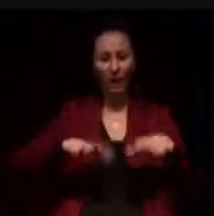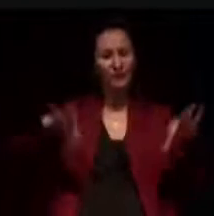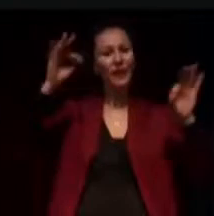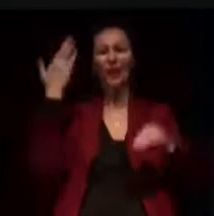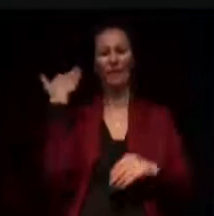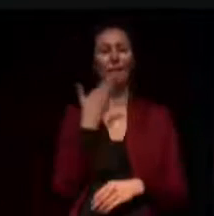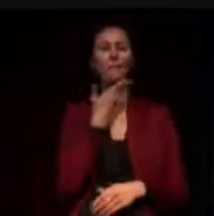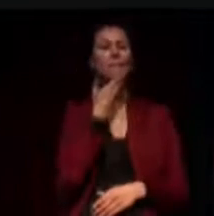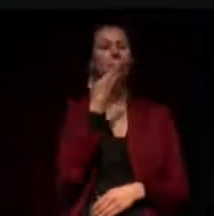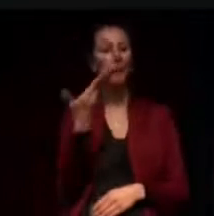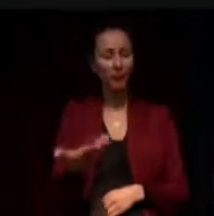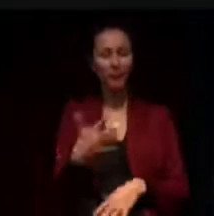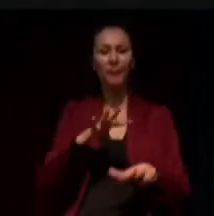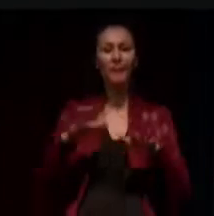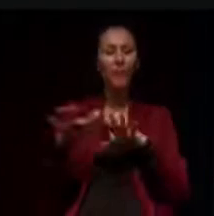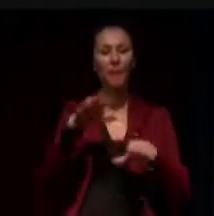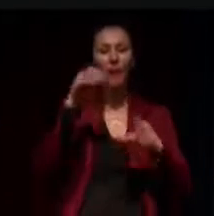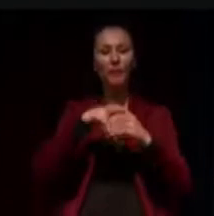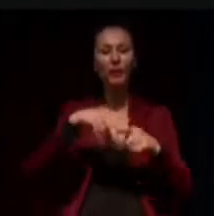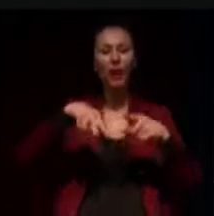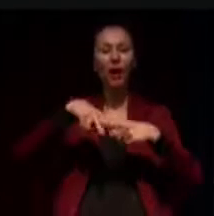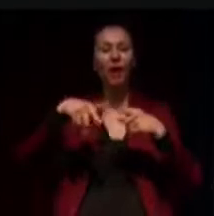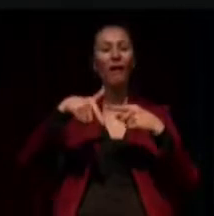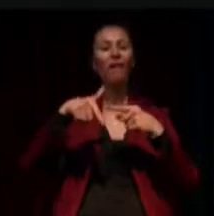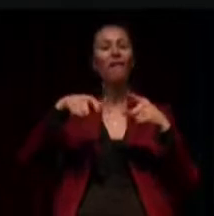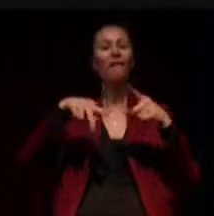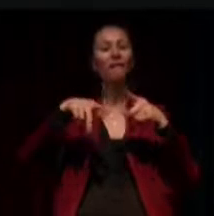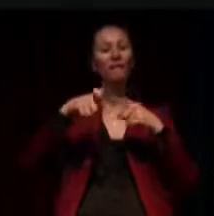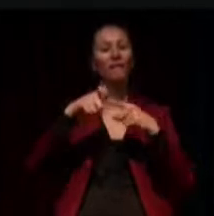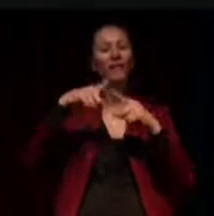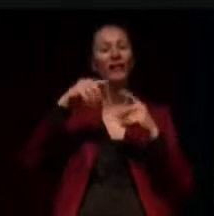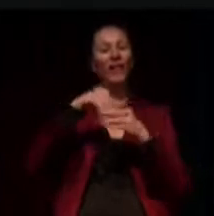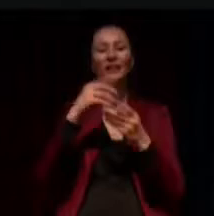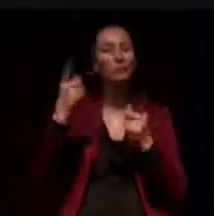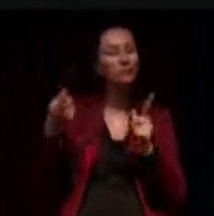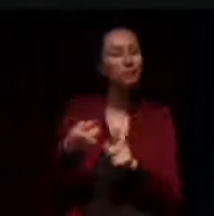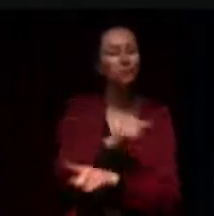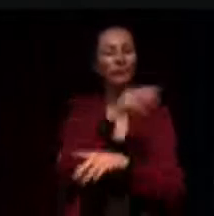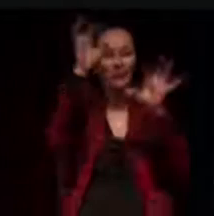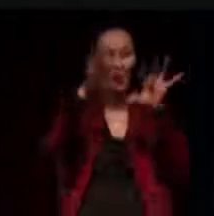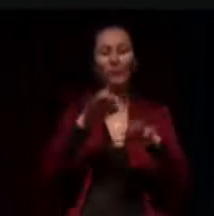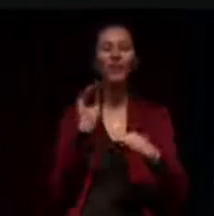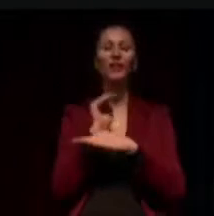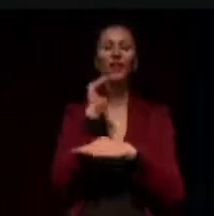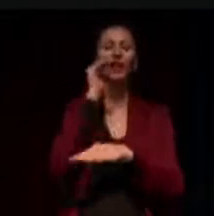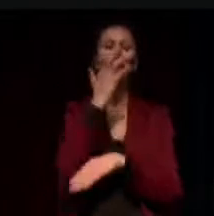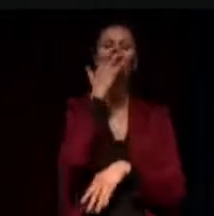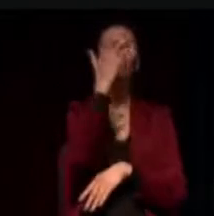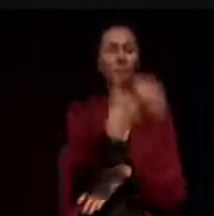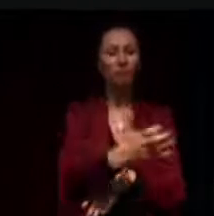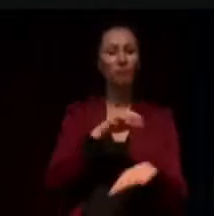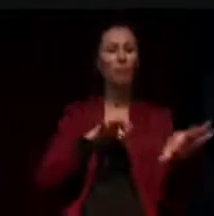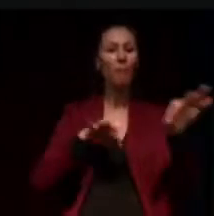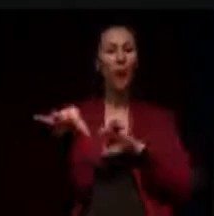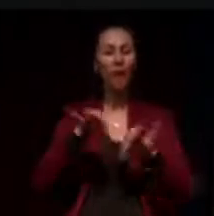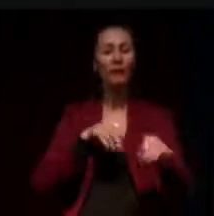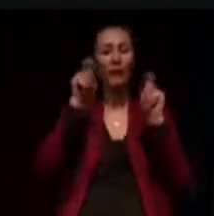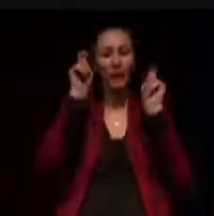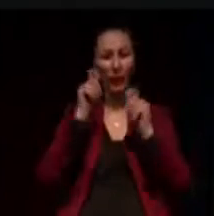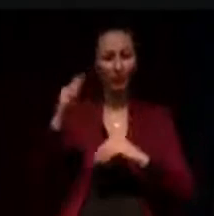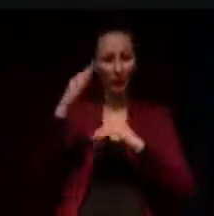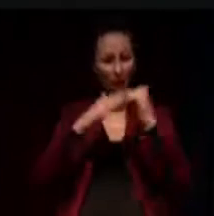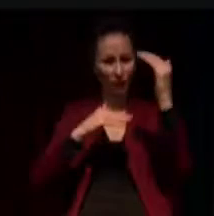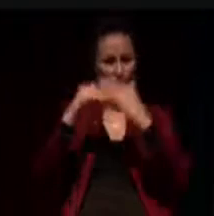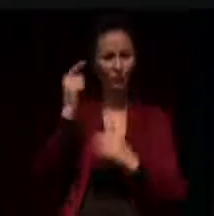demiş. Deprem ve diğer afetlere hazır ve dayanıklı yaşam alanları oluşturacağız demiş. Planlı